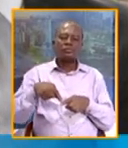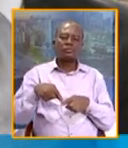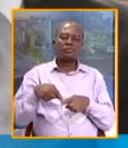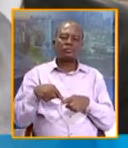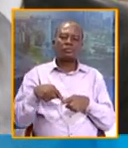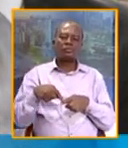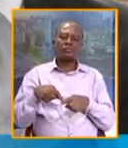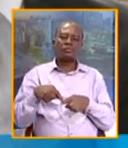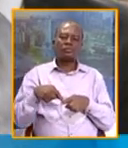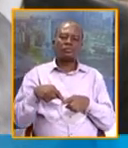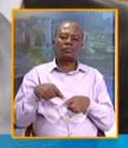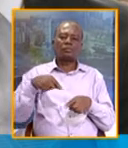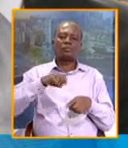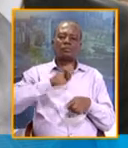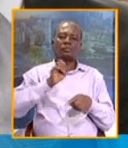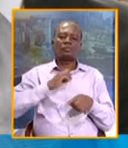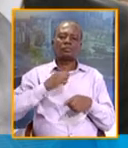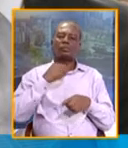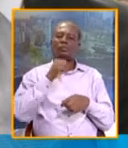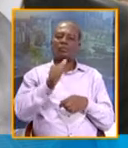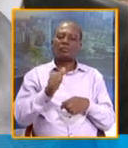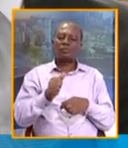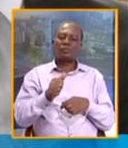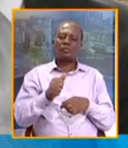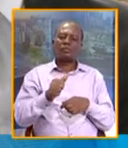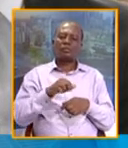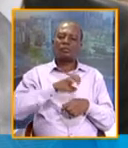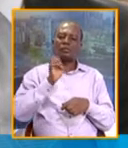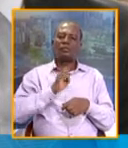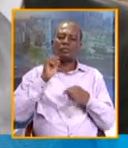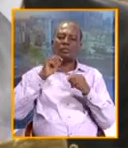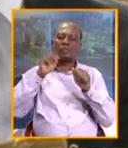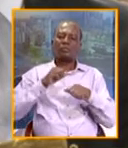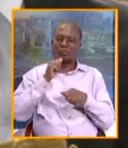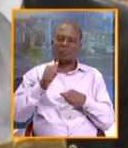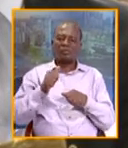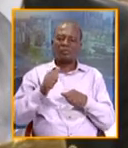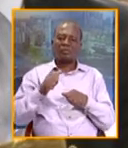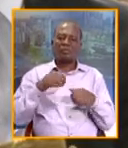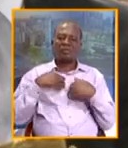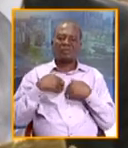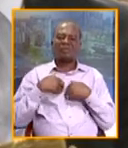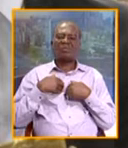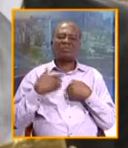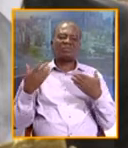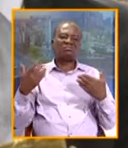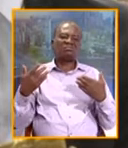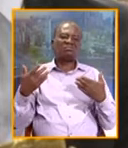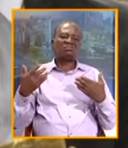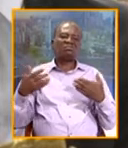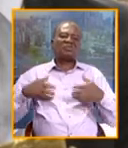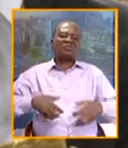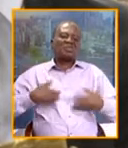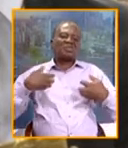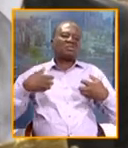moi je n'ai pas je ne peux pas avoir de ressentiment contre qui tout ça je crois que vous me connaissez